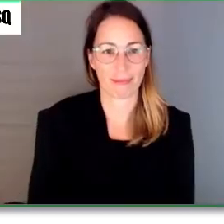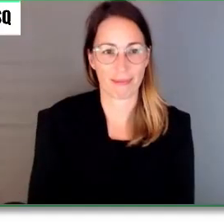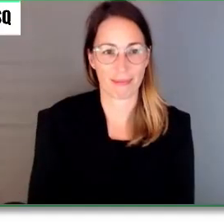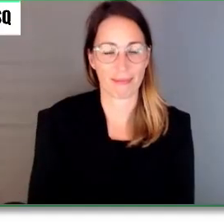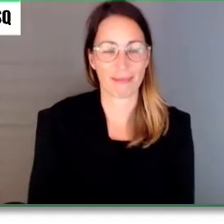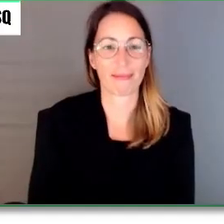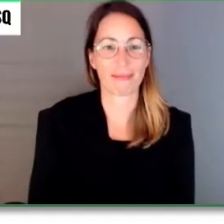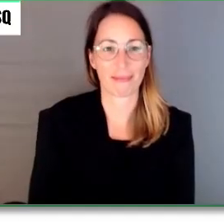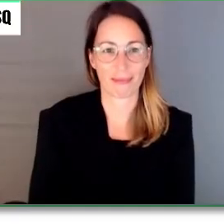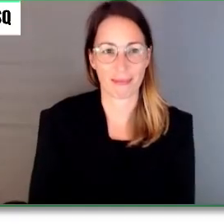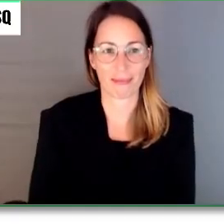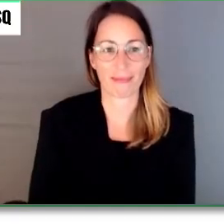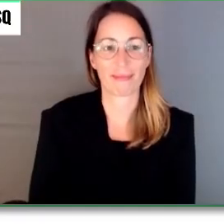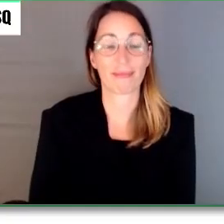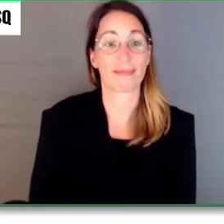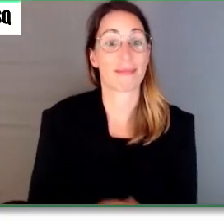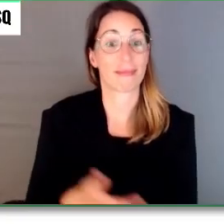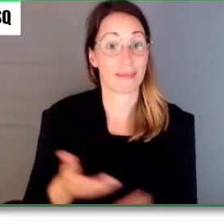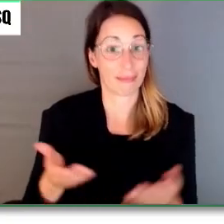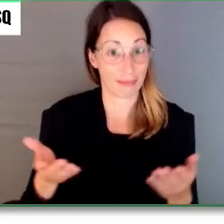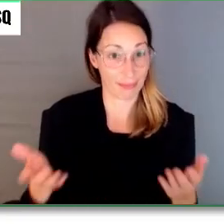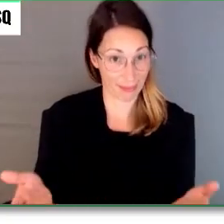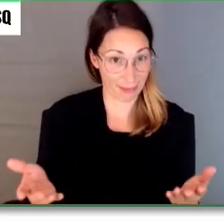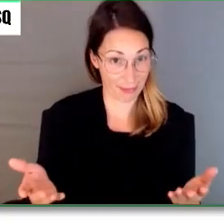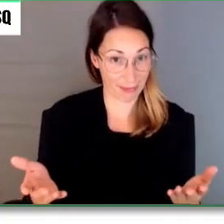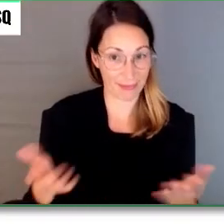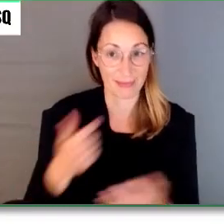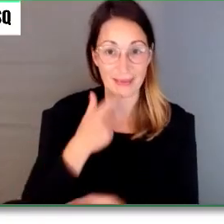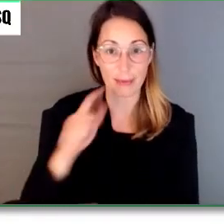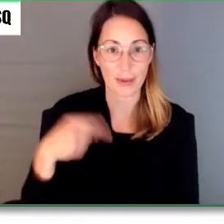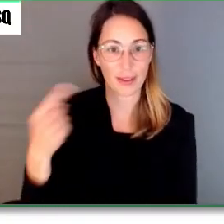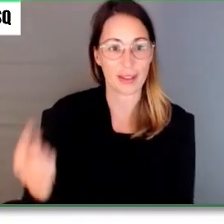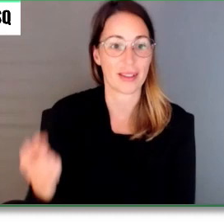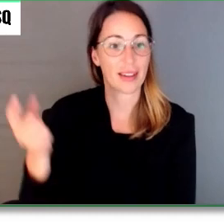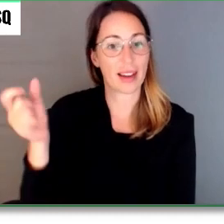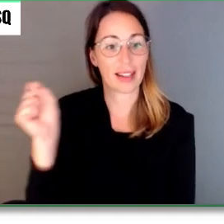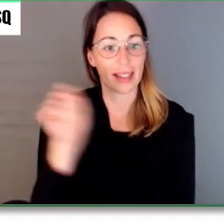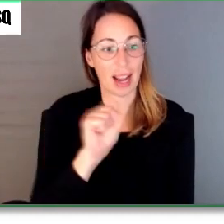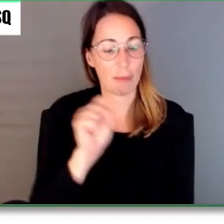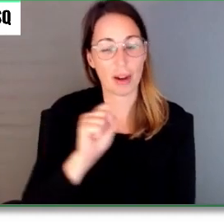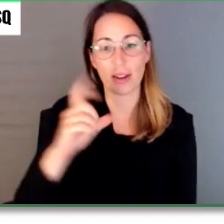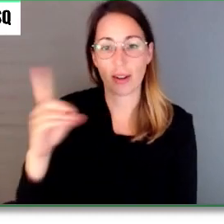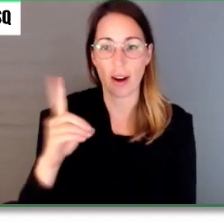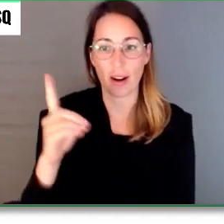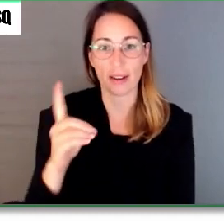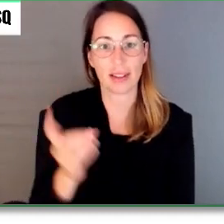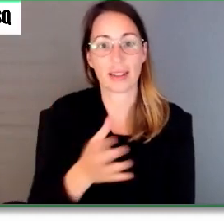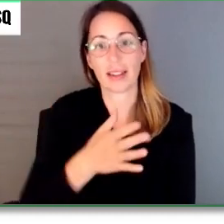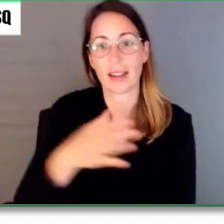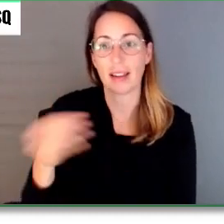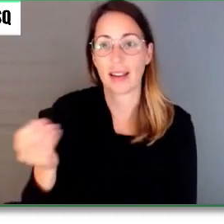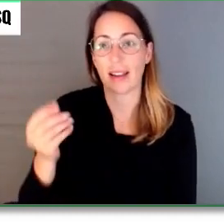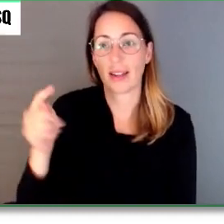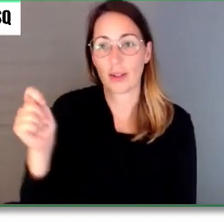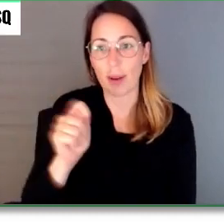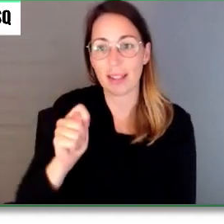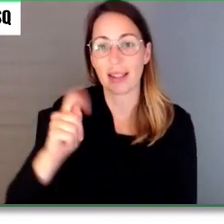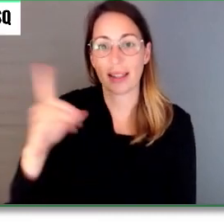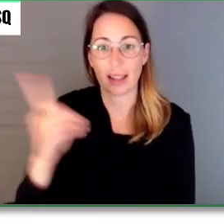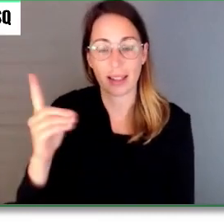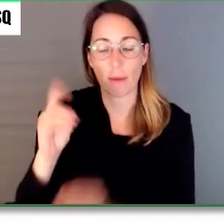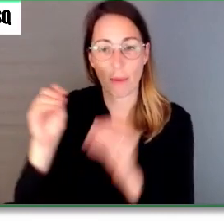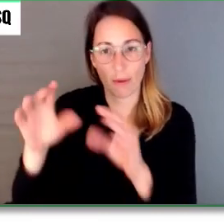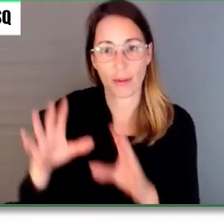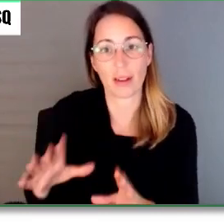Ensuite, c'est Simon Darcy et Tracy Dixon qui vont présenter. Simon est professeur de l'inclusion sociale à l'Université de la technologie